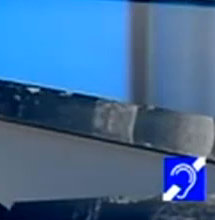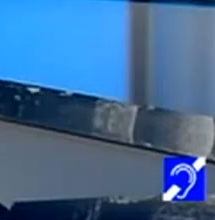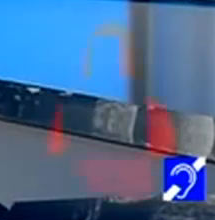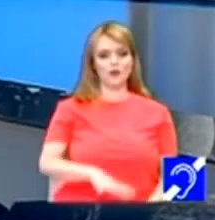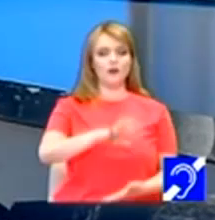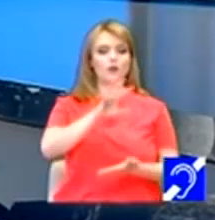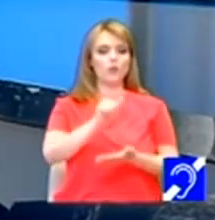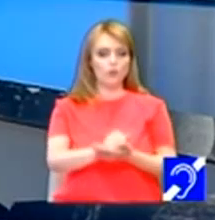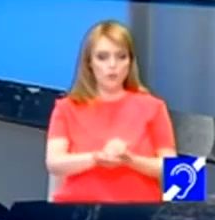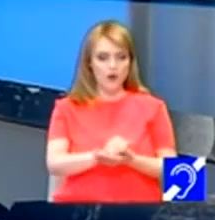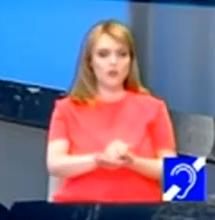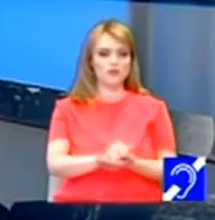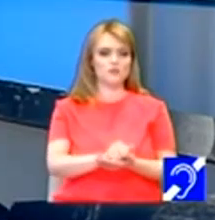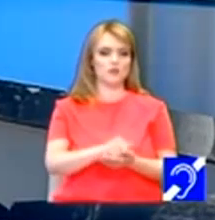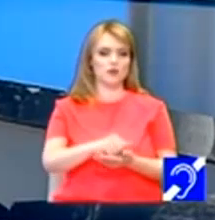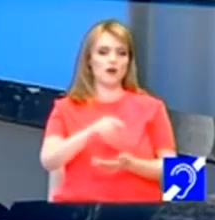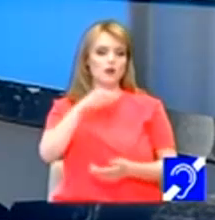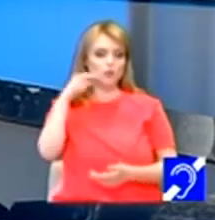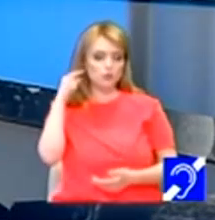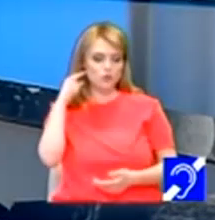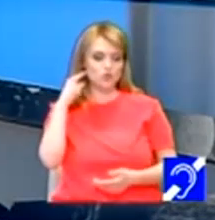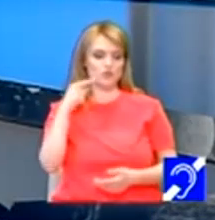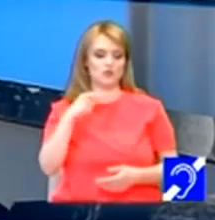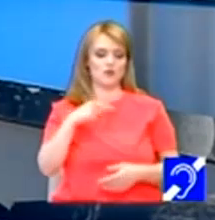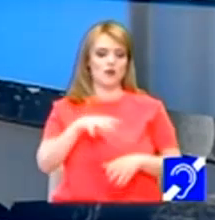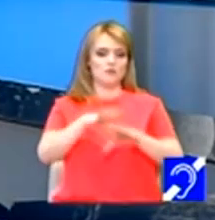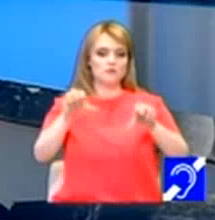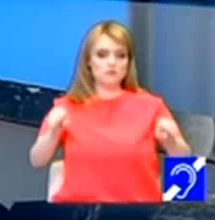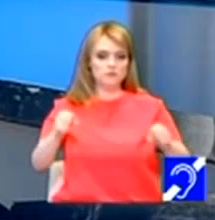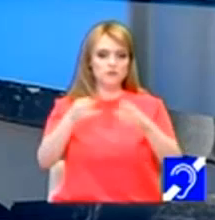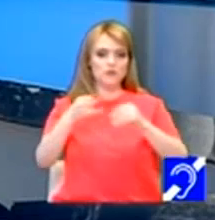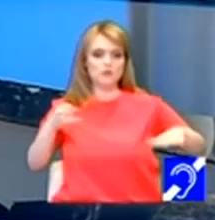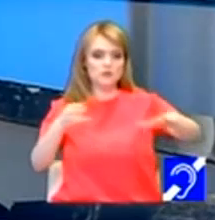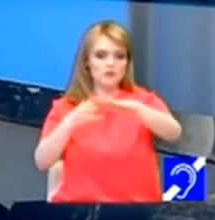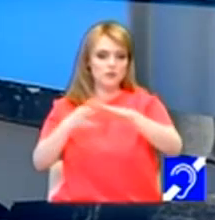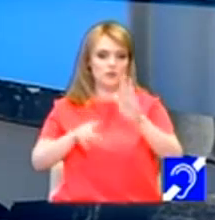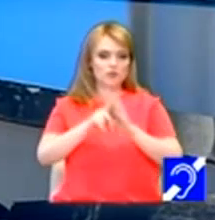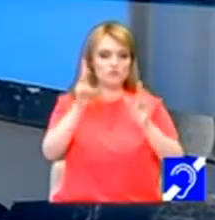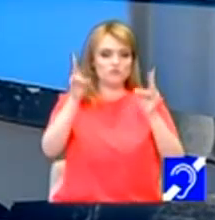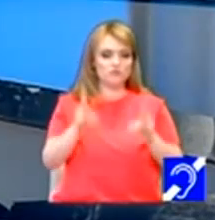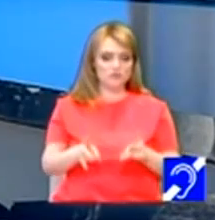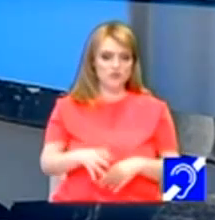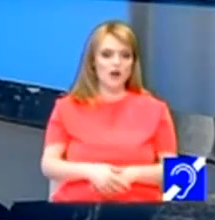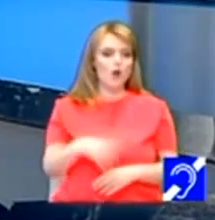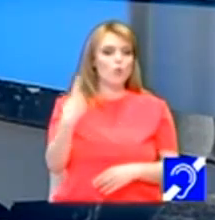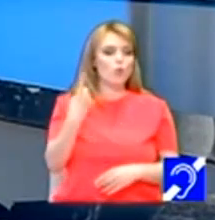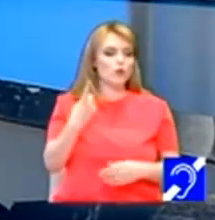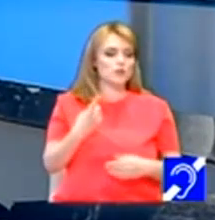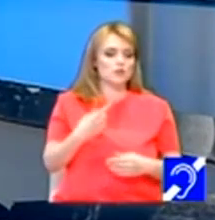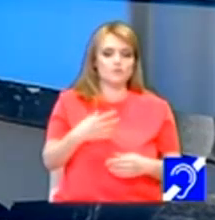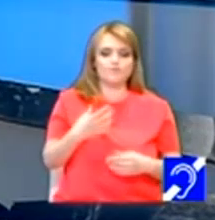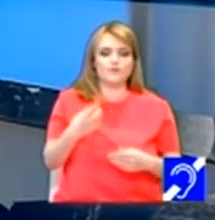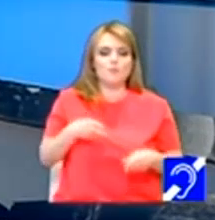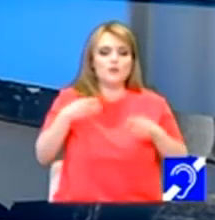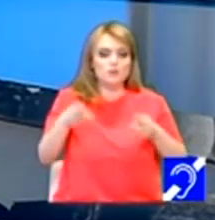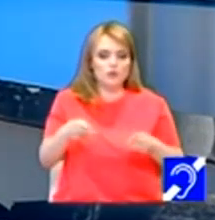Ocupația sovietică a Basarabiei și a Bucovinei de Nord a dus numai necazuri pe aceste teritorii românești, dar una dintre cele mai oribile crime comise